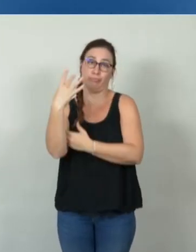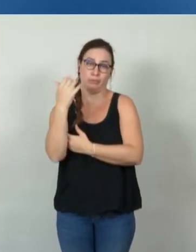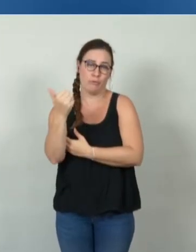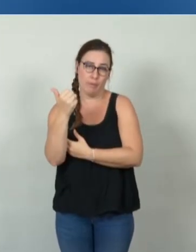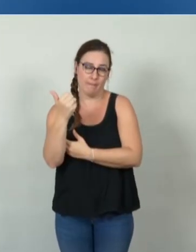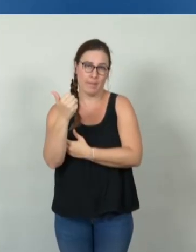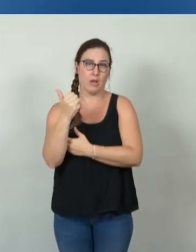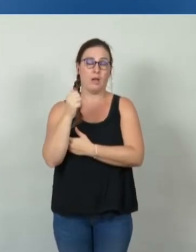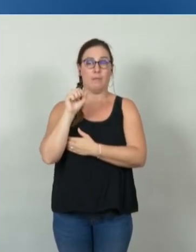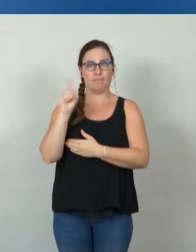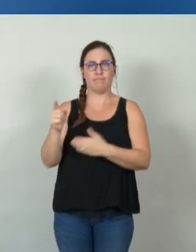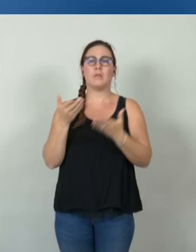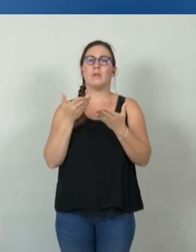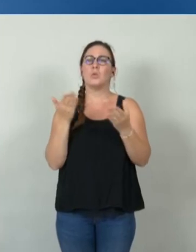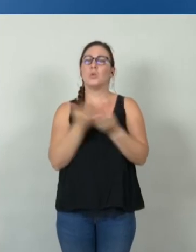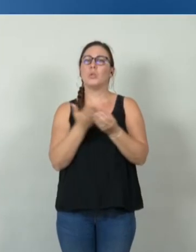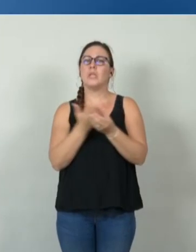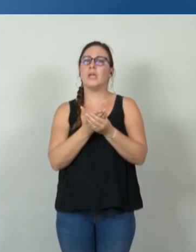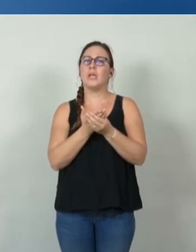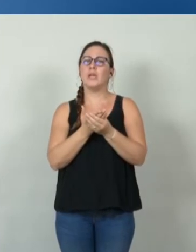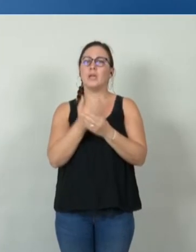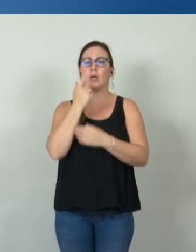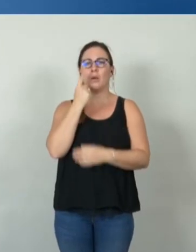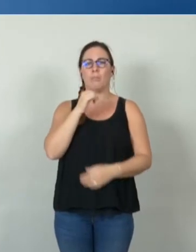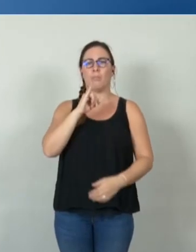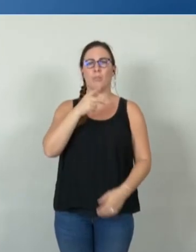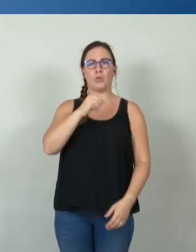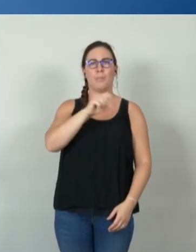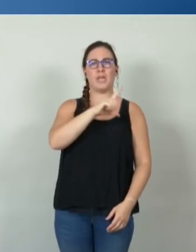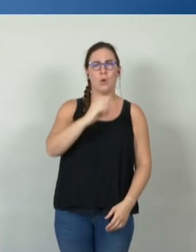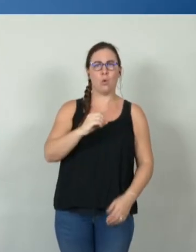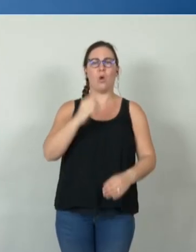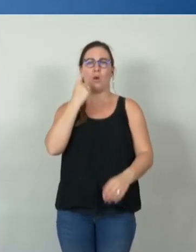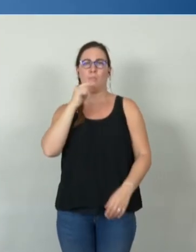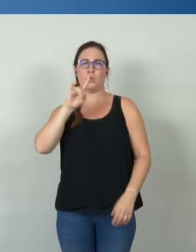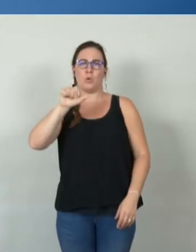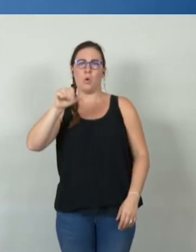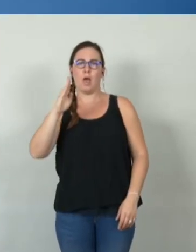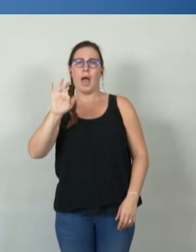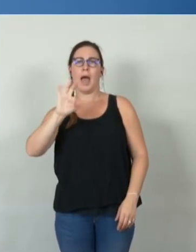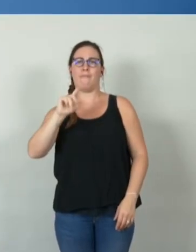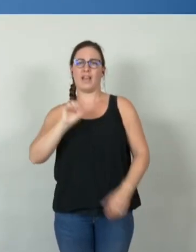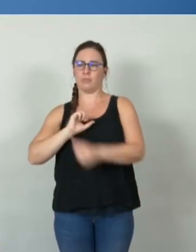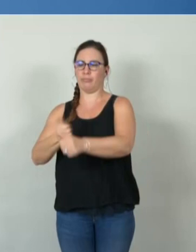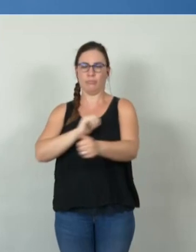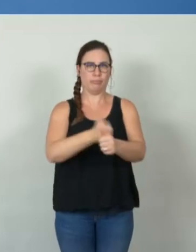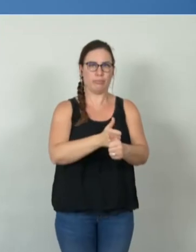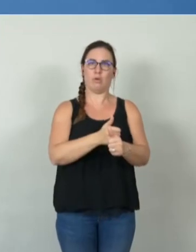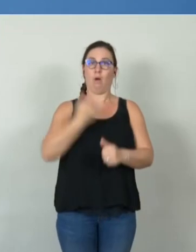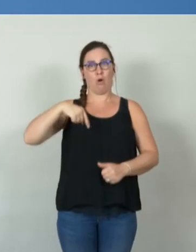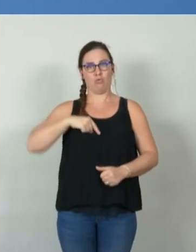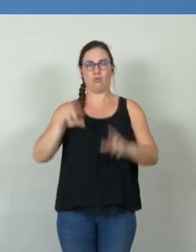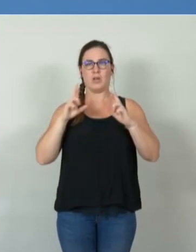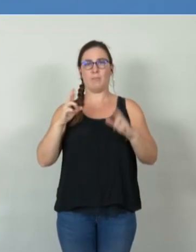dans cette affaire donc monsieur pilot et a pas sont mis en cause et nous nous espérons vraiment que la partie